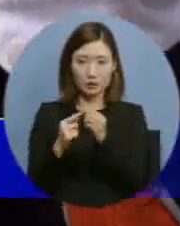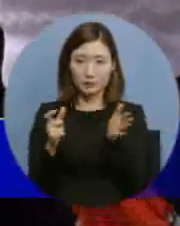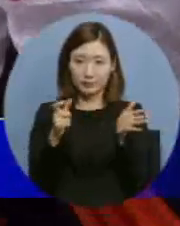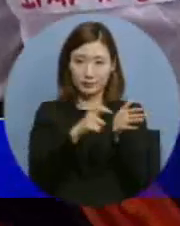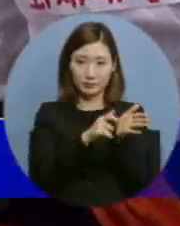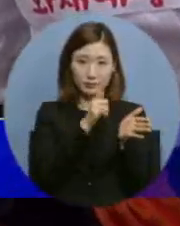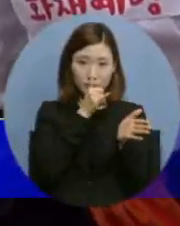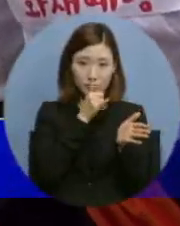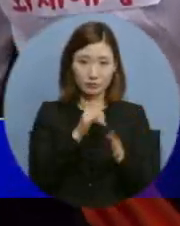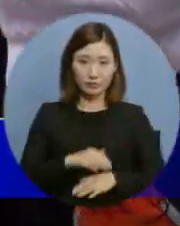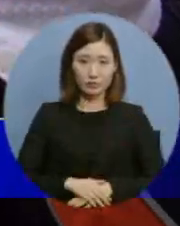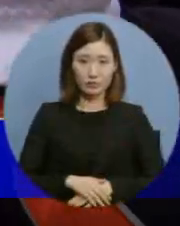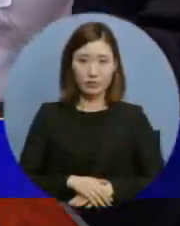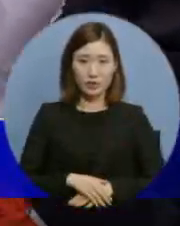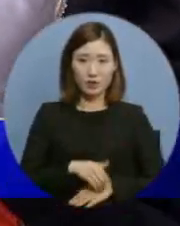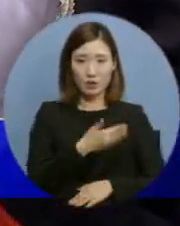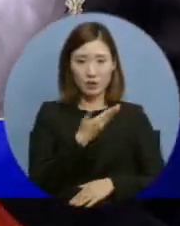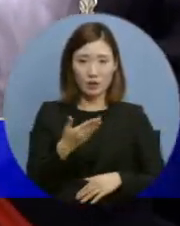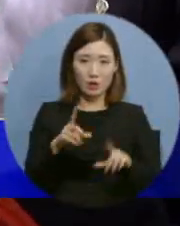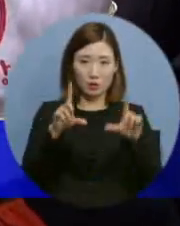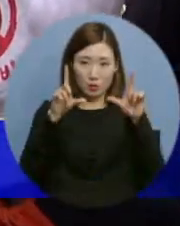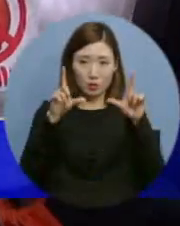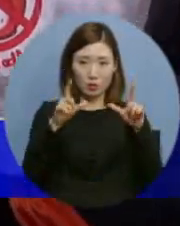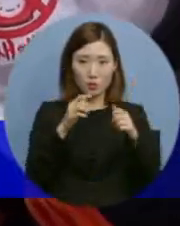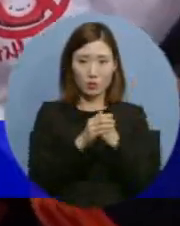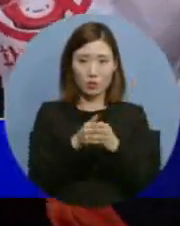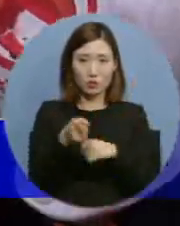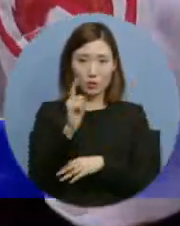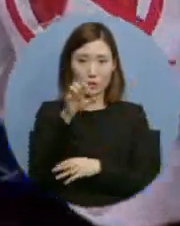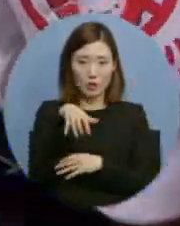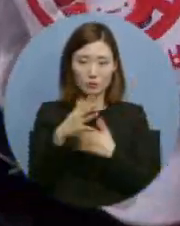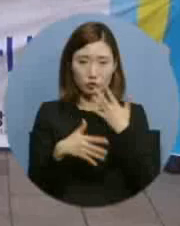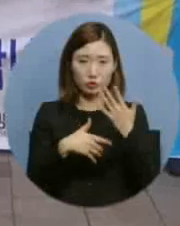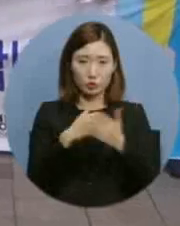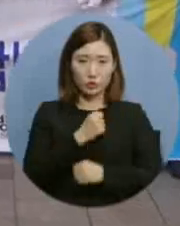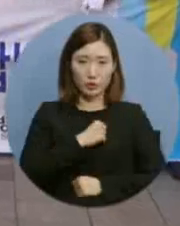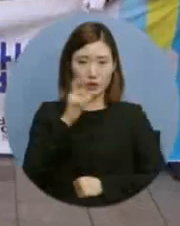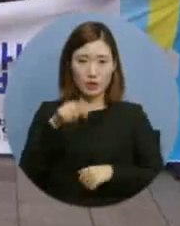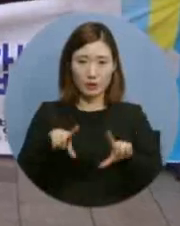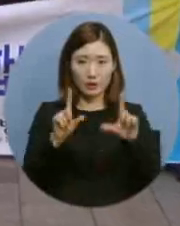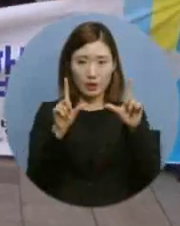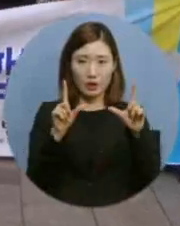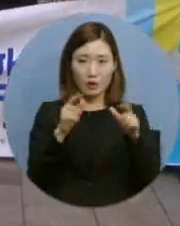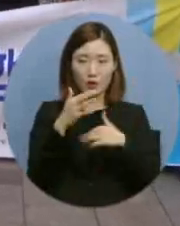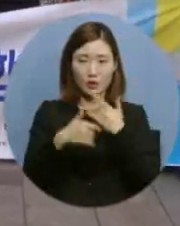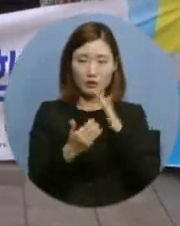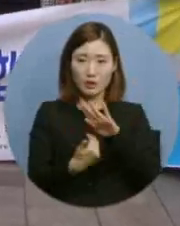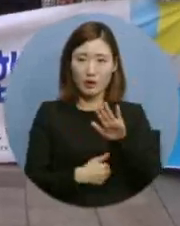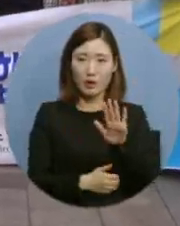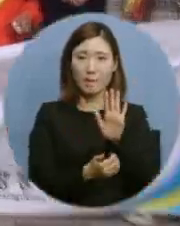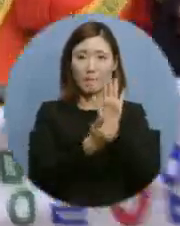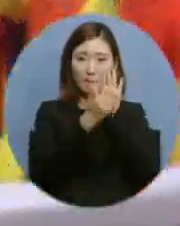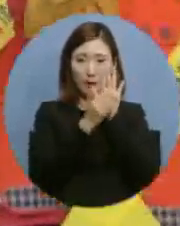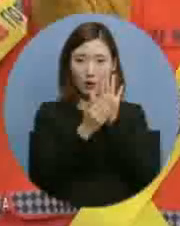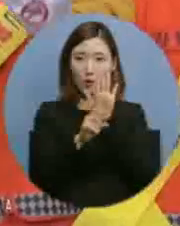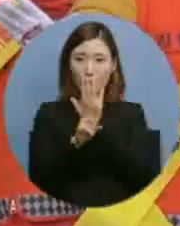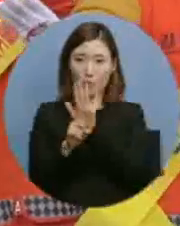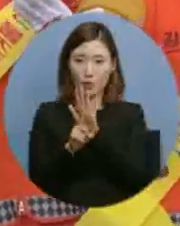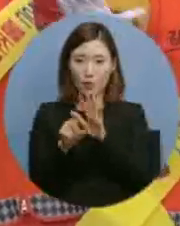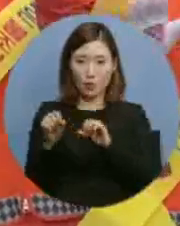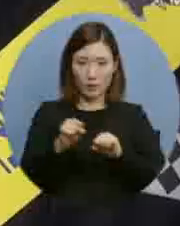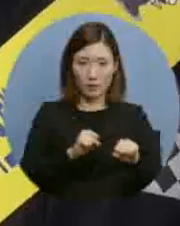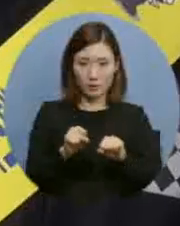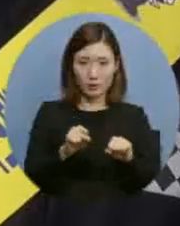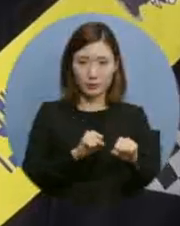있습니다. 강동소방서가 11월 불조심 강조의 달을 맞아 화재 예방 홍보 캠페인을 펼쳤습니다.